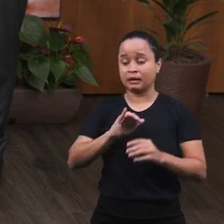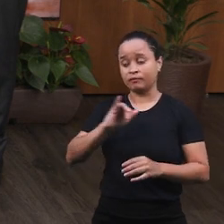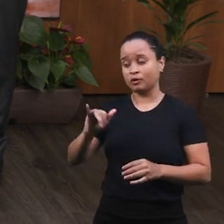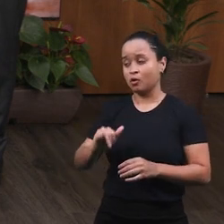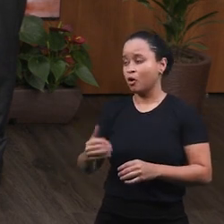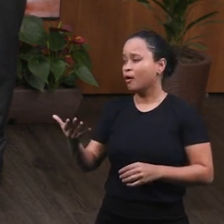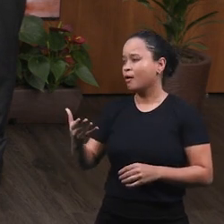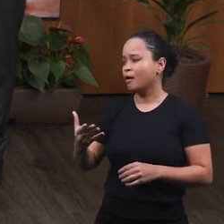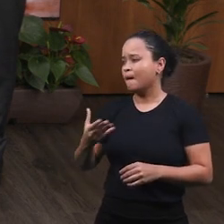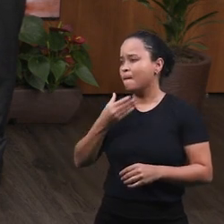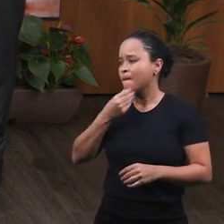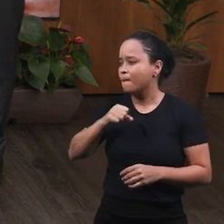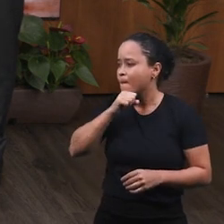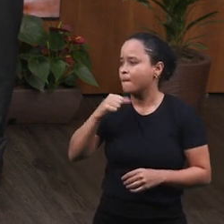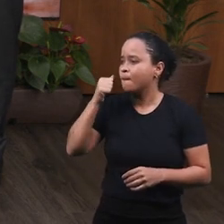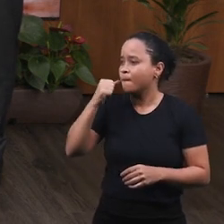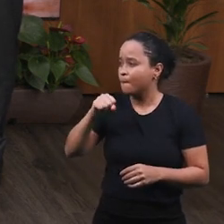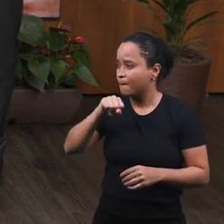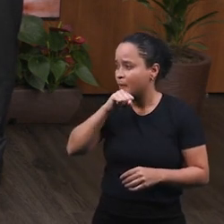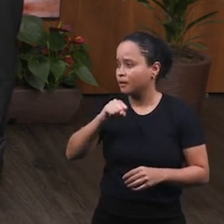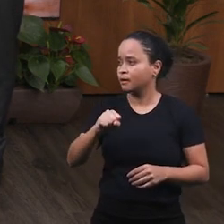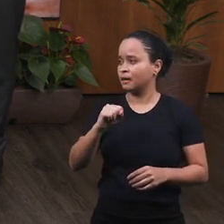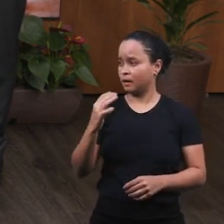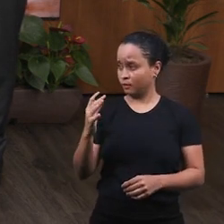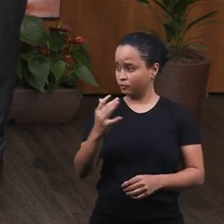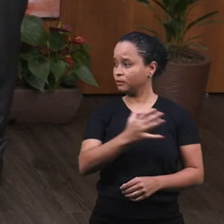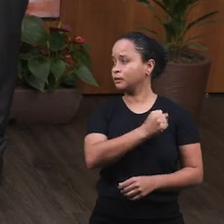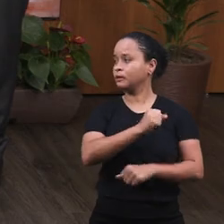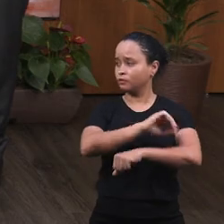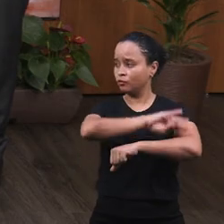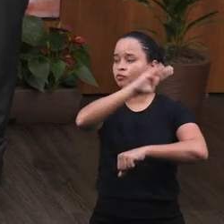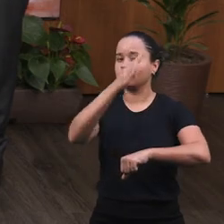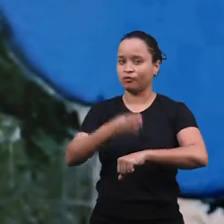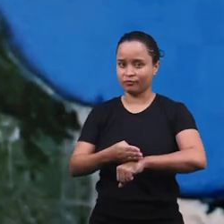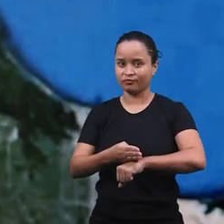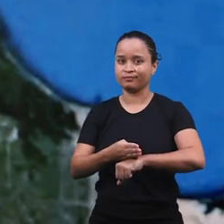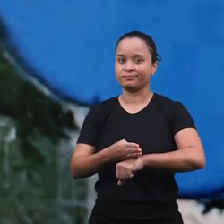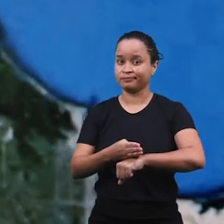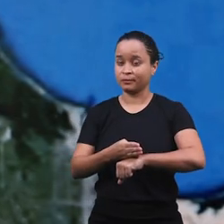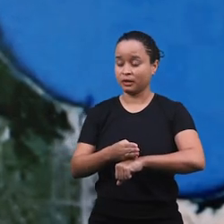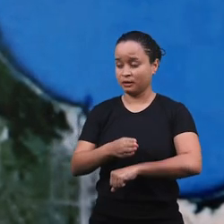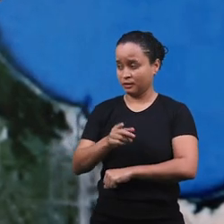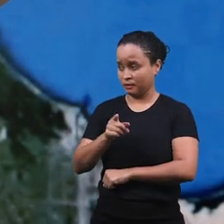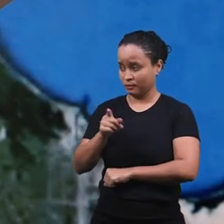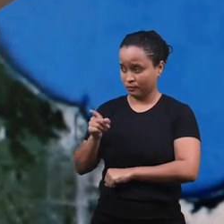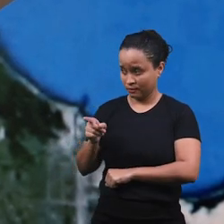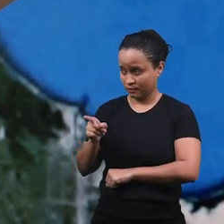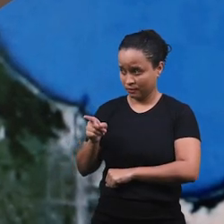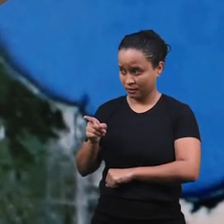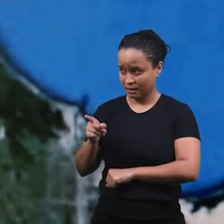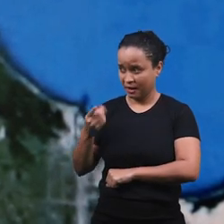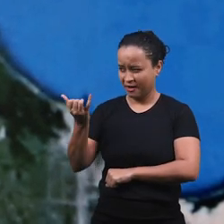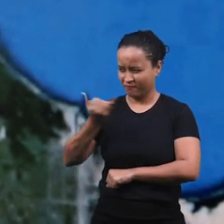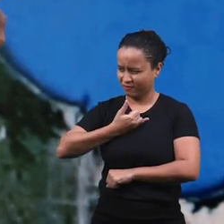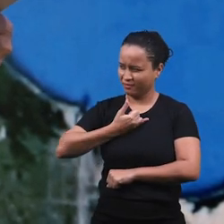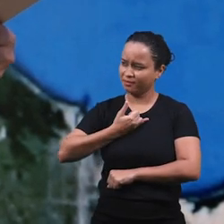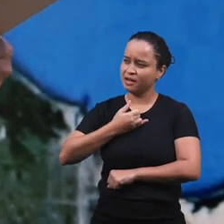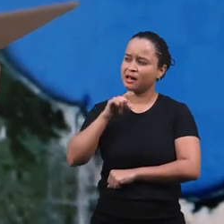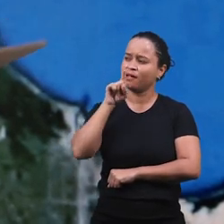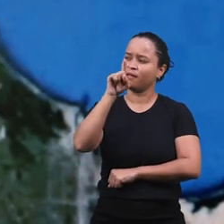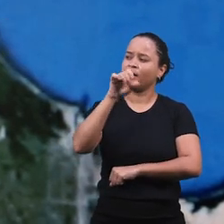nos pères ont adoré dans cette montagne. Et vous, vous dites que c'est